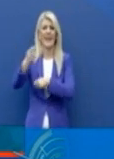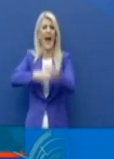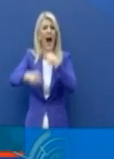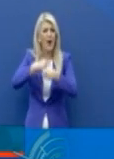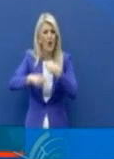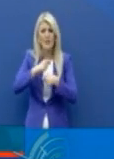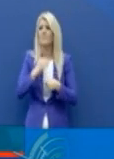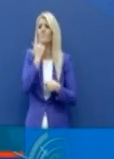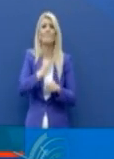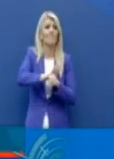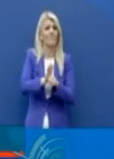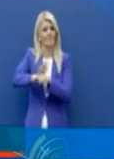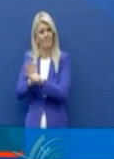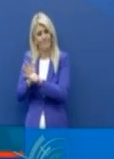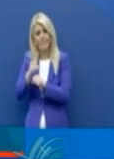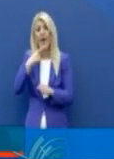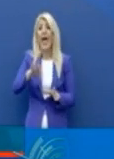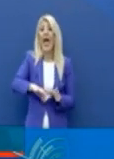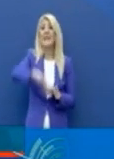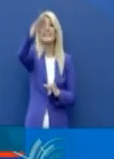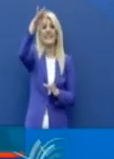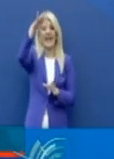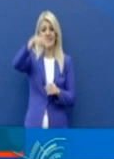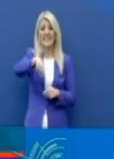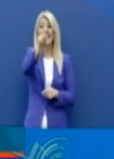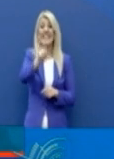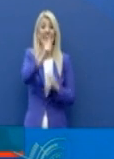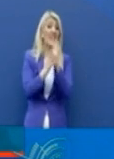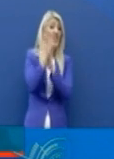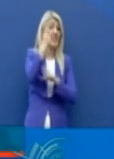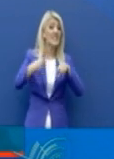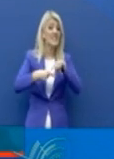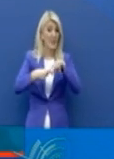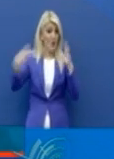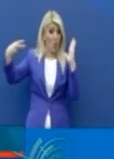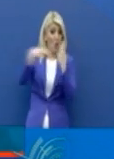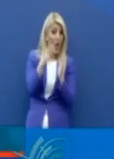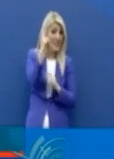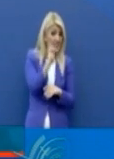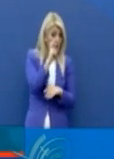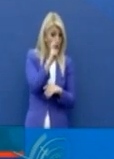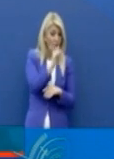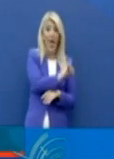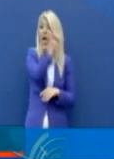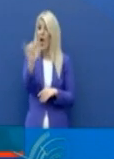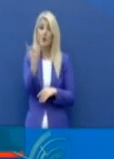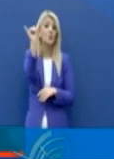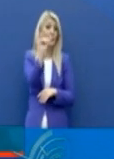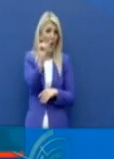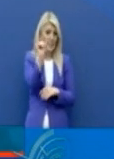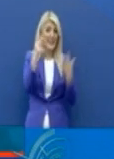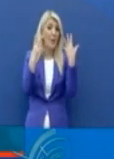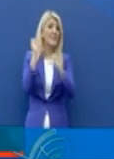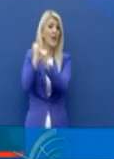ανταποκριθούν στις αυξημένες ανάγκες, κατ' εξαίρεση από την Κυριακή 13 Δεκεμβρίου 2020. Έως την 5η